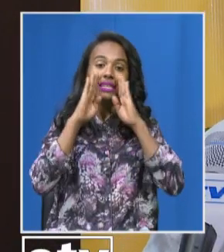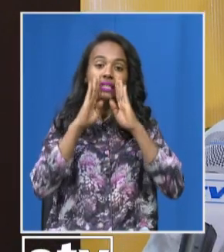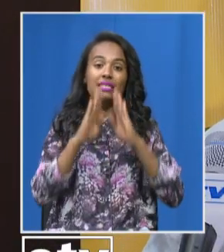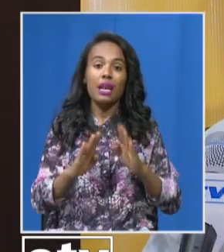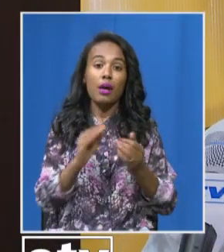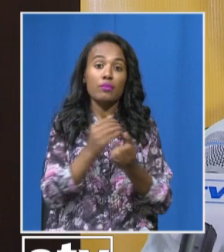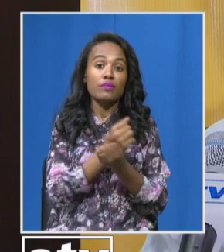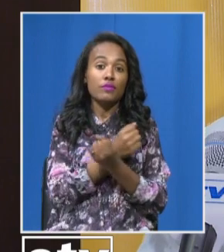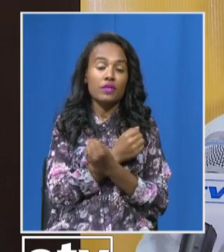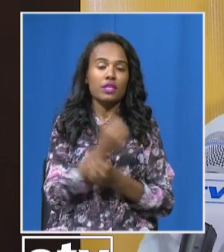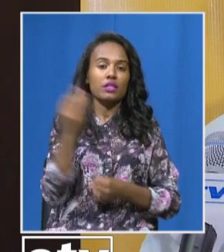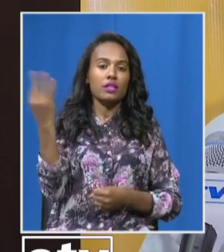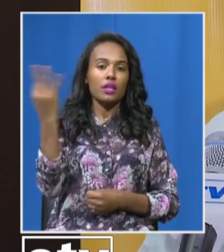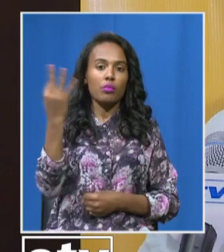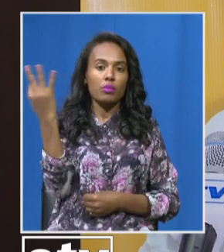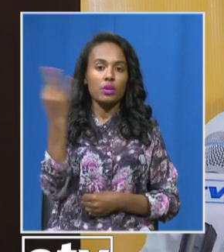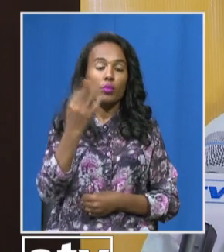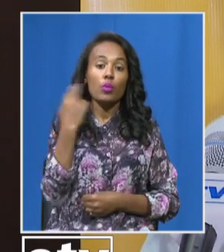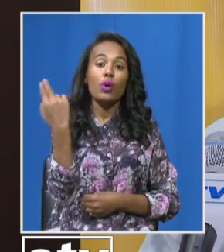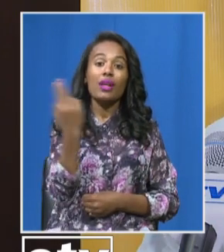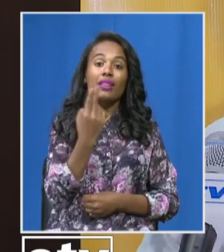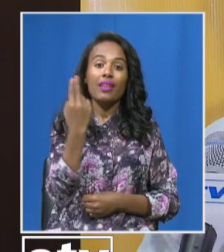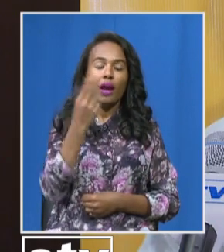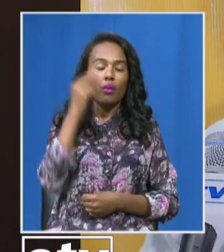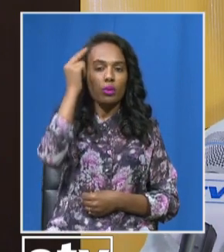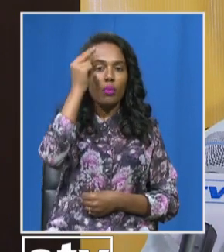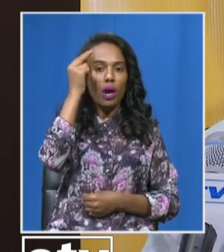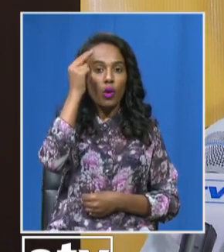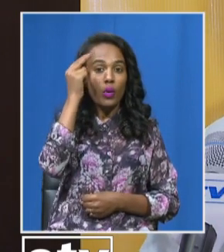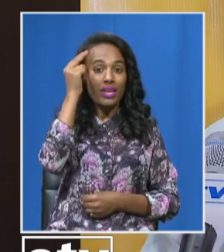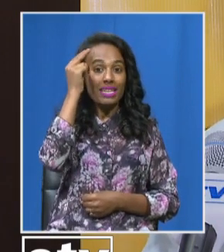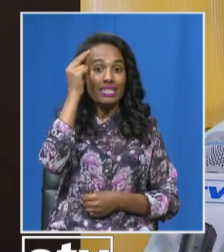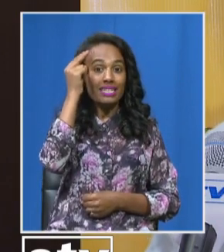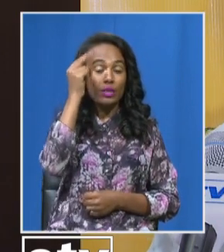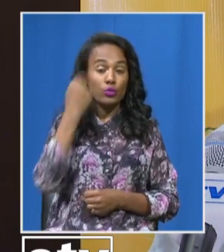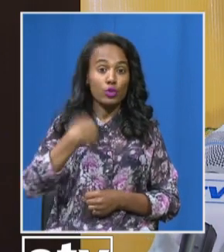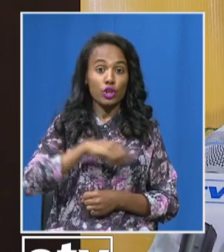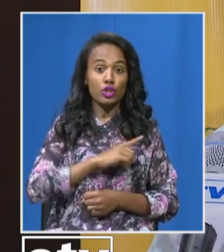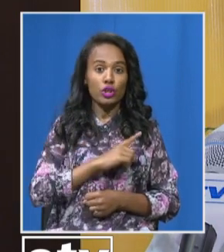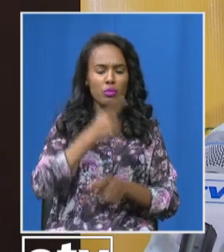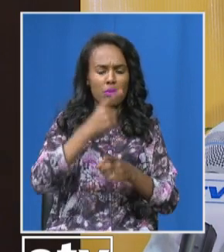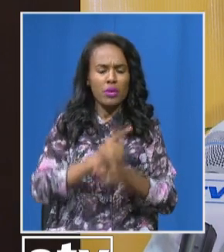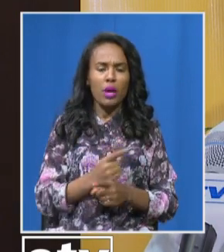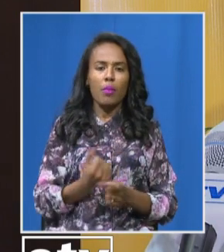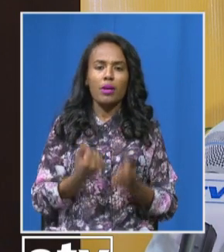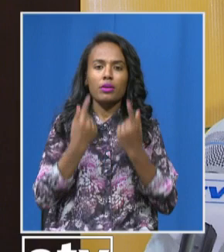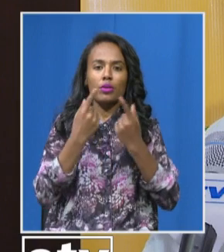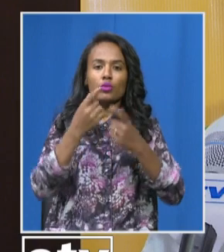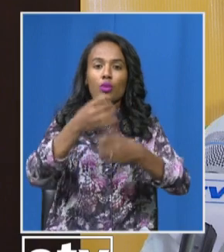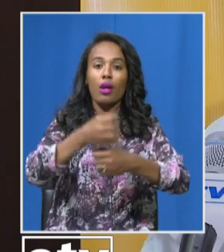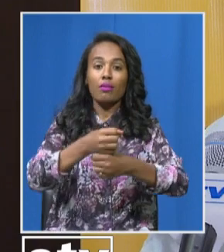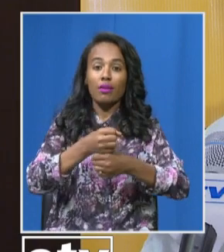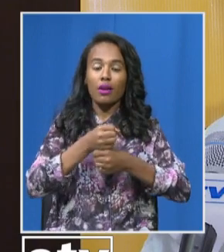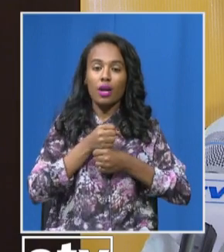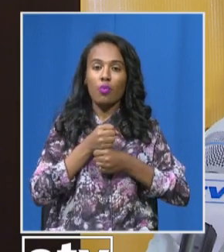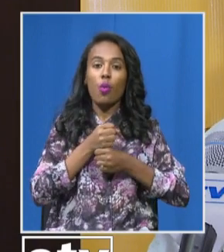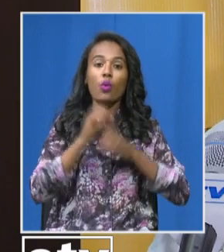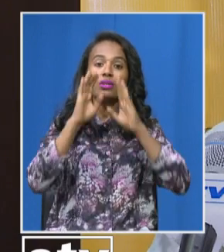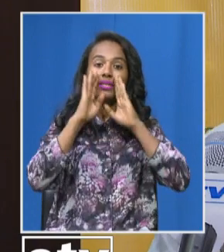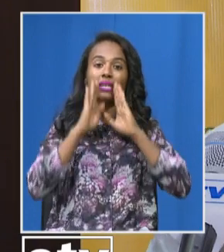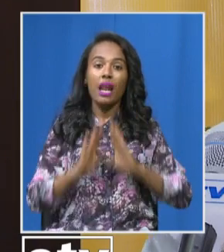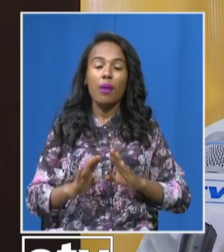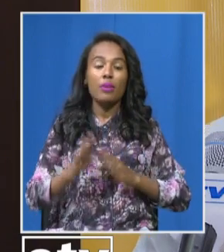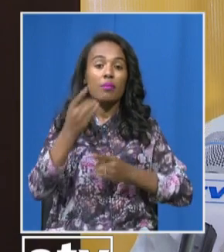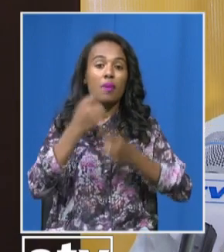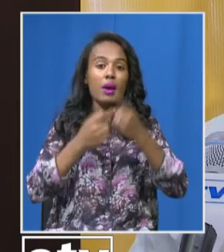ሰላምንና ፍቅርን የሚሰብኩ ጠቃሚ ባህላዊ እሴቶቻችንን በሚገባ ተረድቶና ተረክቦ ሰላምን